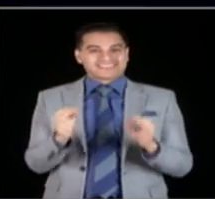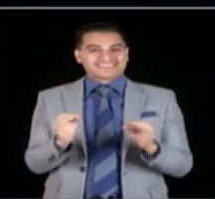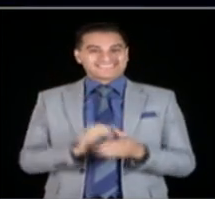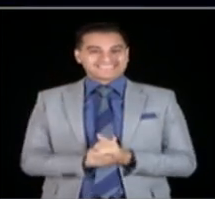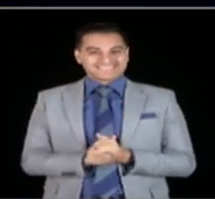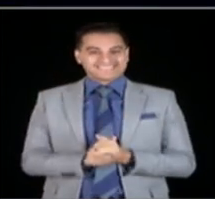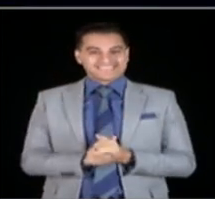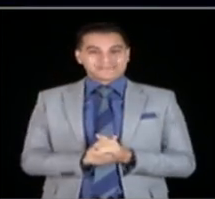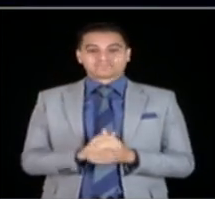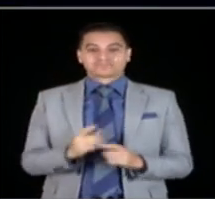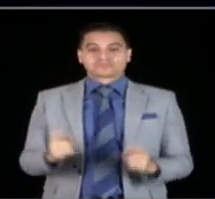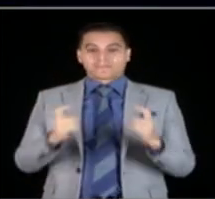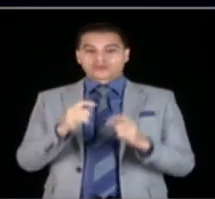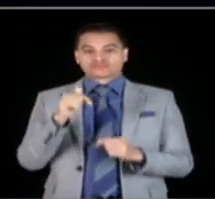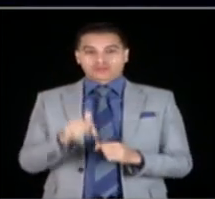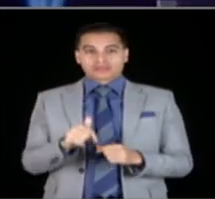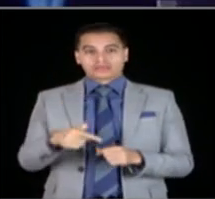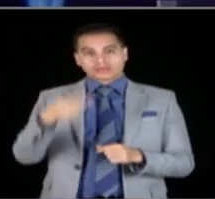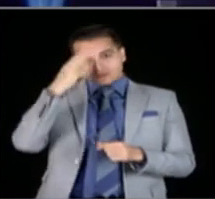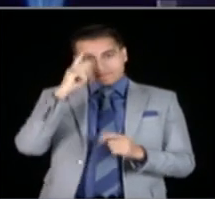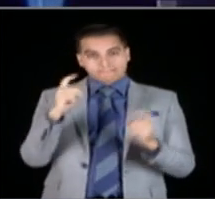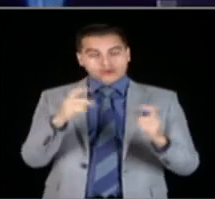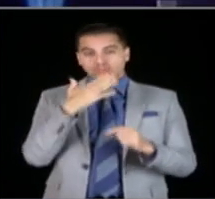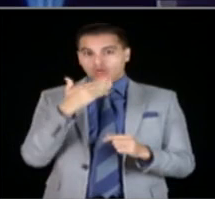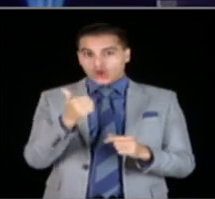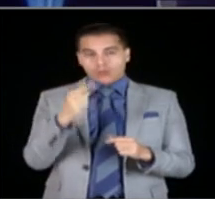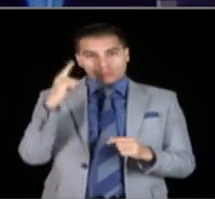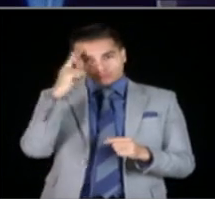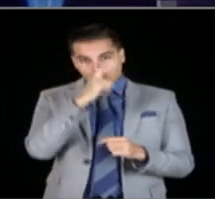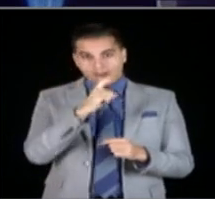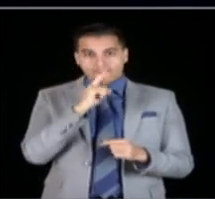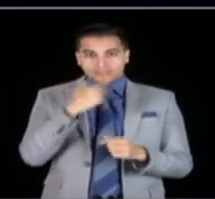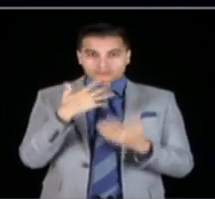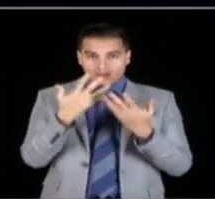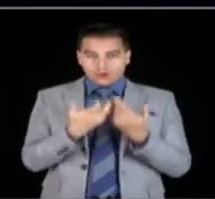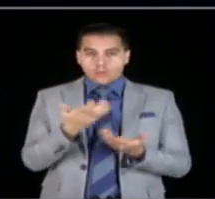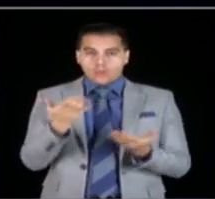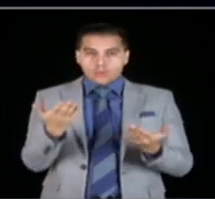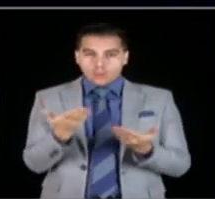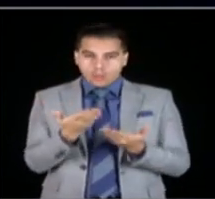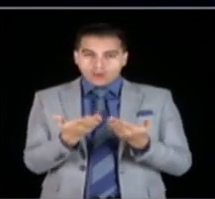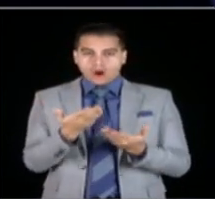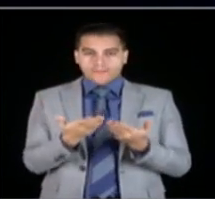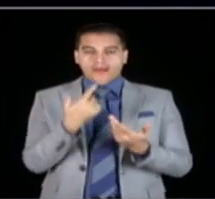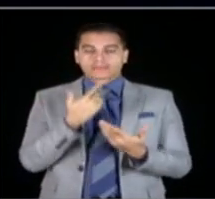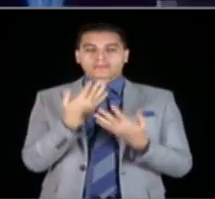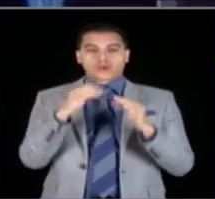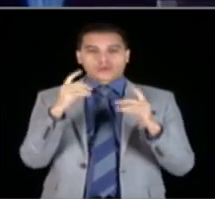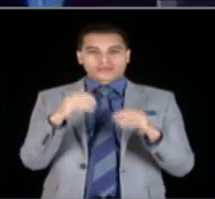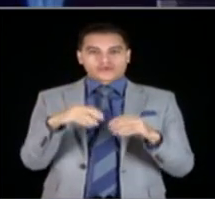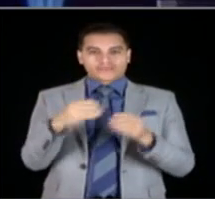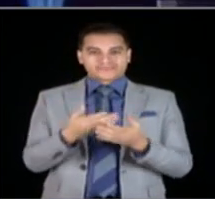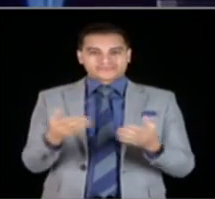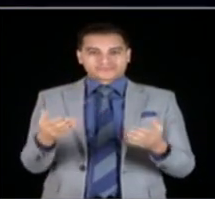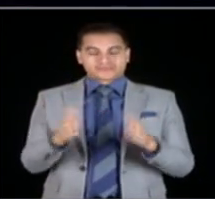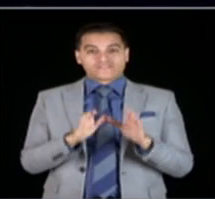ده. ماتش النهارده ماتش حلو وصعب والنتيجة قريبة. أتمنى لكم كل التوفيق. ربنا يخليك يا